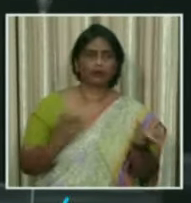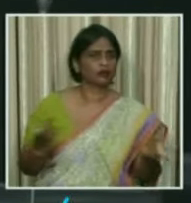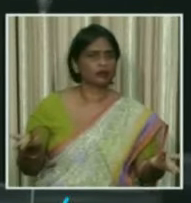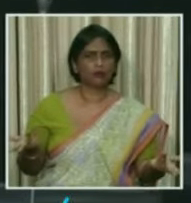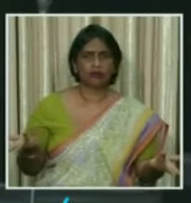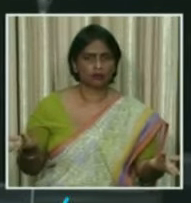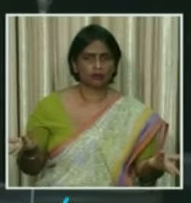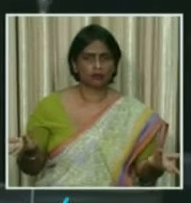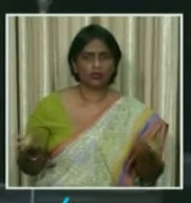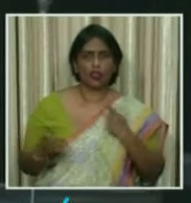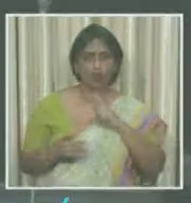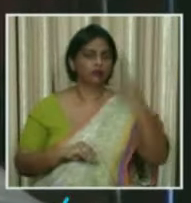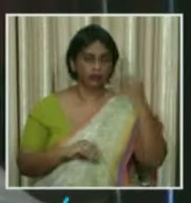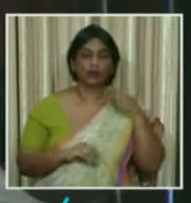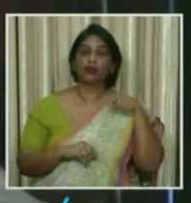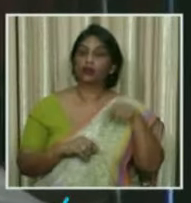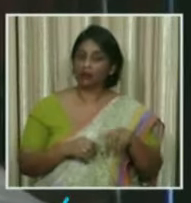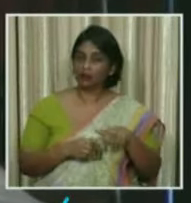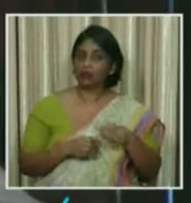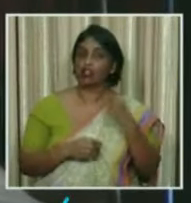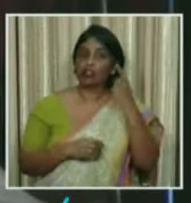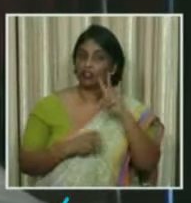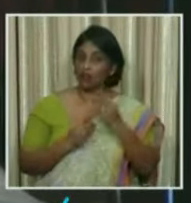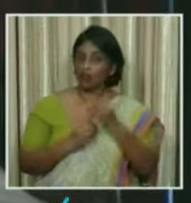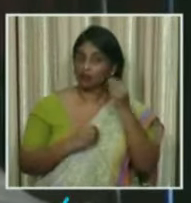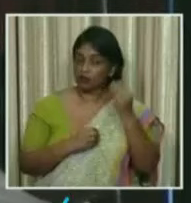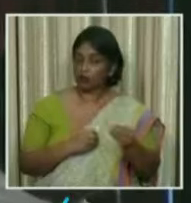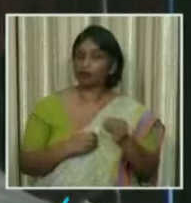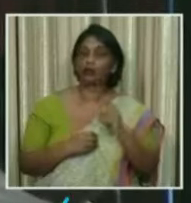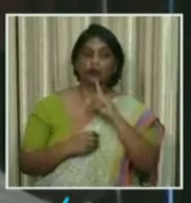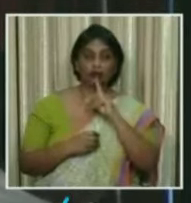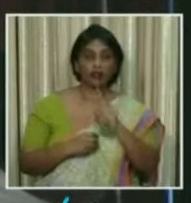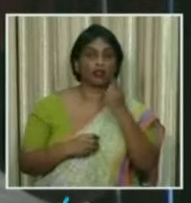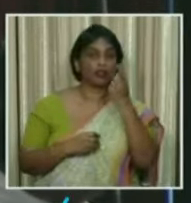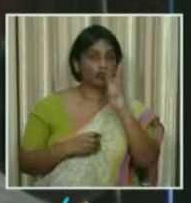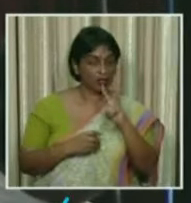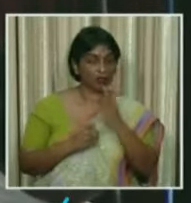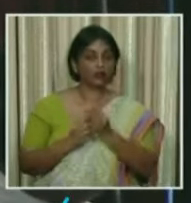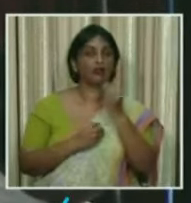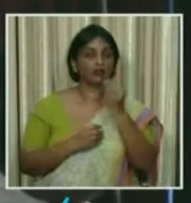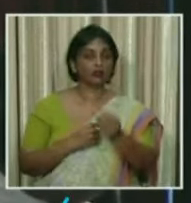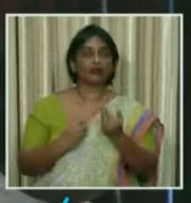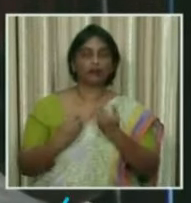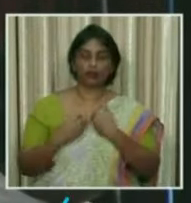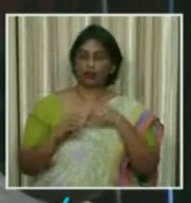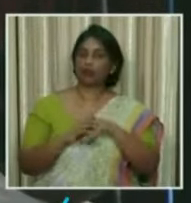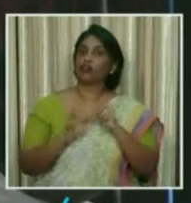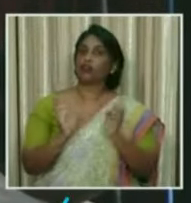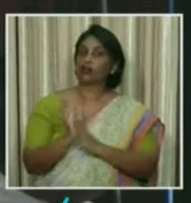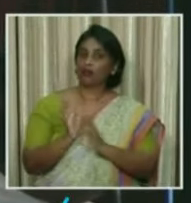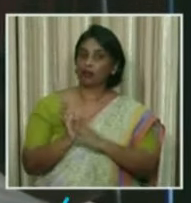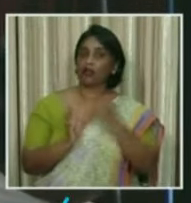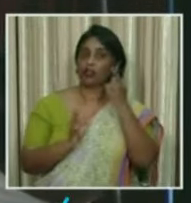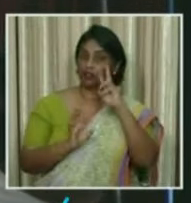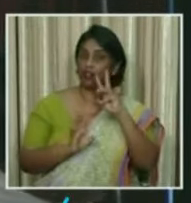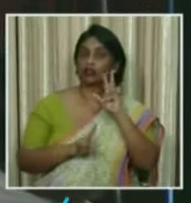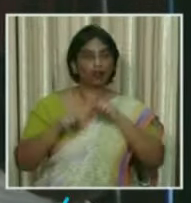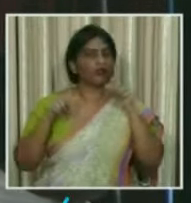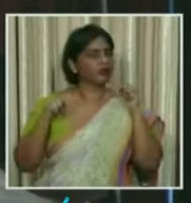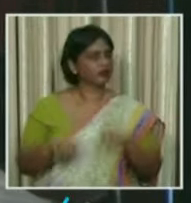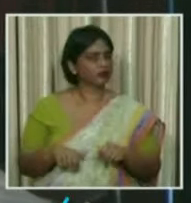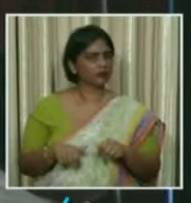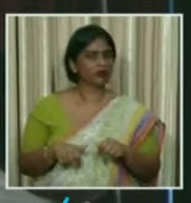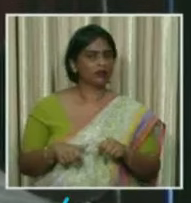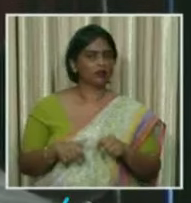නම් අපි පොරොන්දු වෙච්ච දේ ඉෂ්ට කරලා තියෙනවා. 12%ක් දෙනවා කියලා ඔබතුමා කියලා 13%ක් දෙනවා නම් ඊළඟට මම ඉන්න කාරක සභාවේ 13% සාකච්ඡා කළා නම් අද